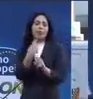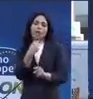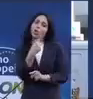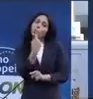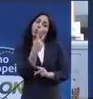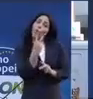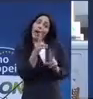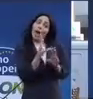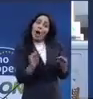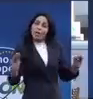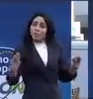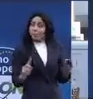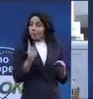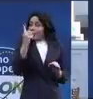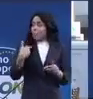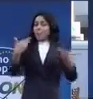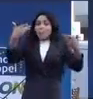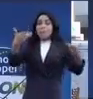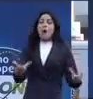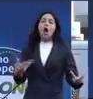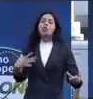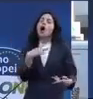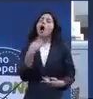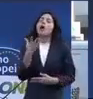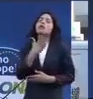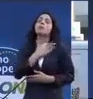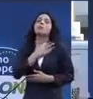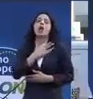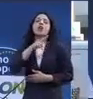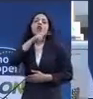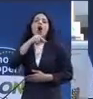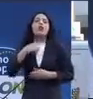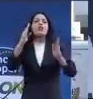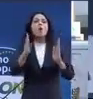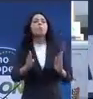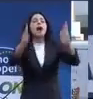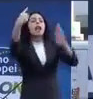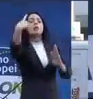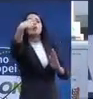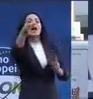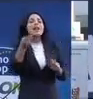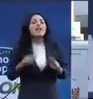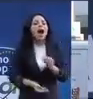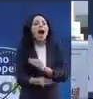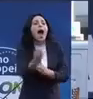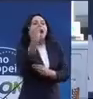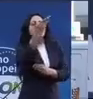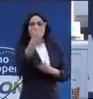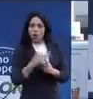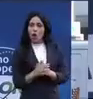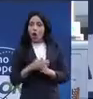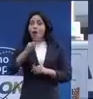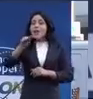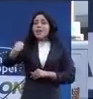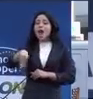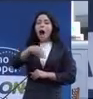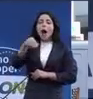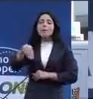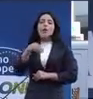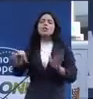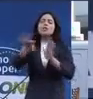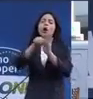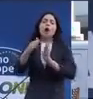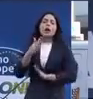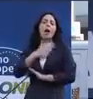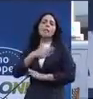Primo Questo posto è un posto della mia anima mio nonno è nato in quel palazzo là Napoli è un pezzo della mia